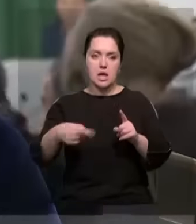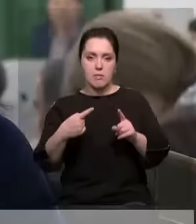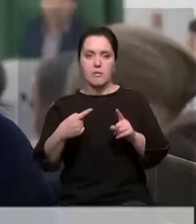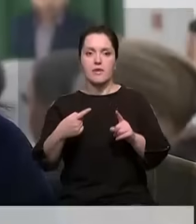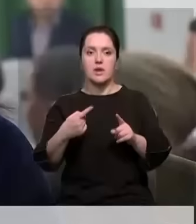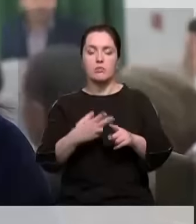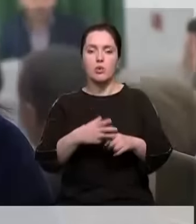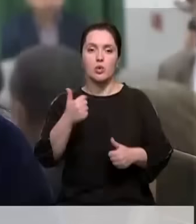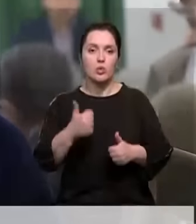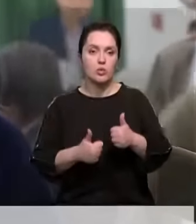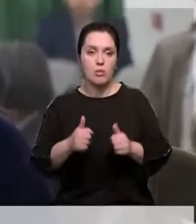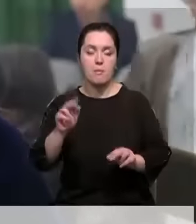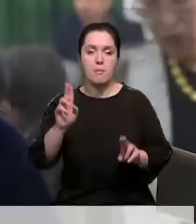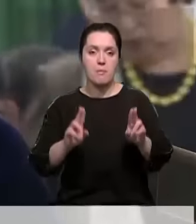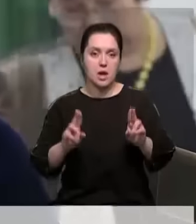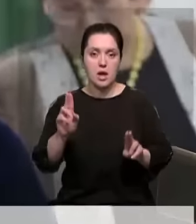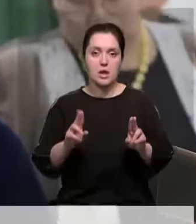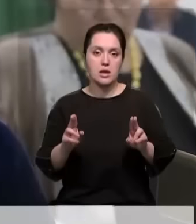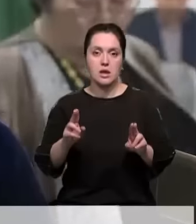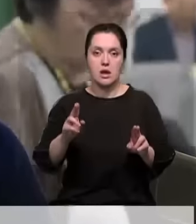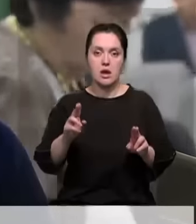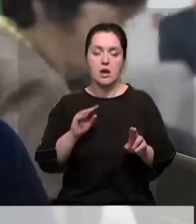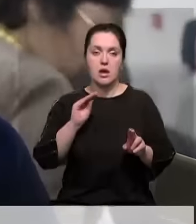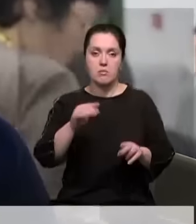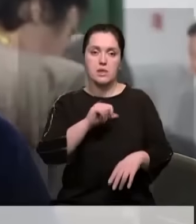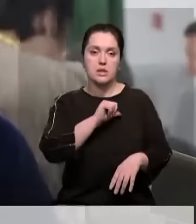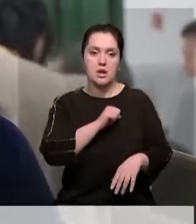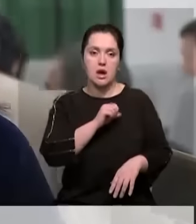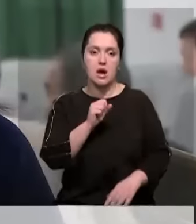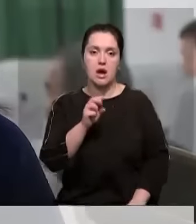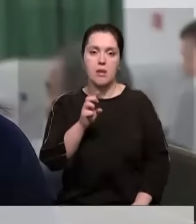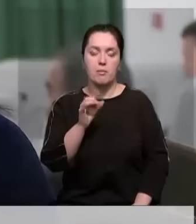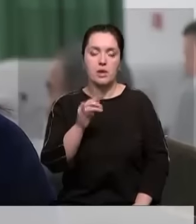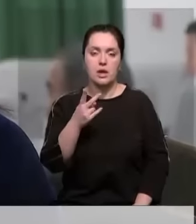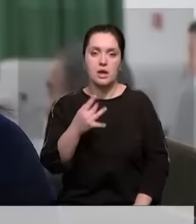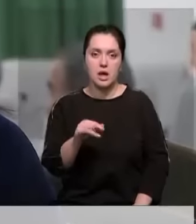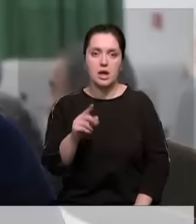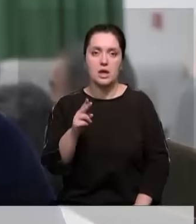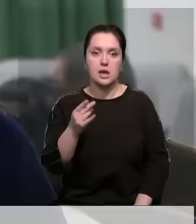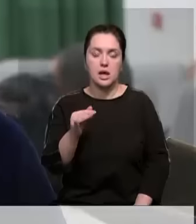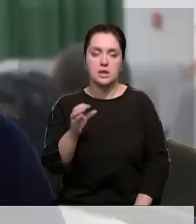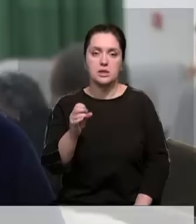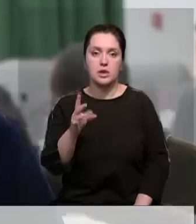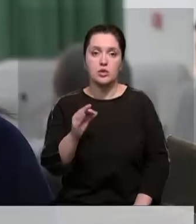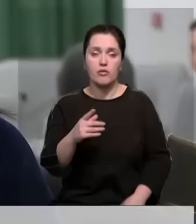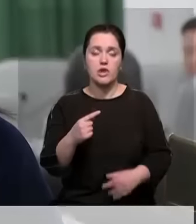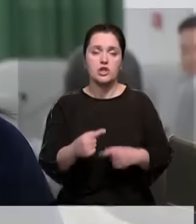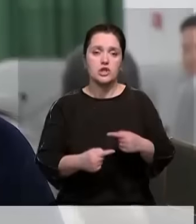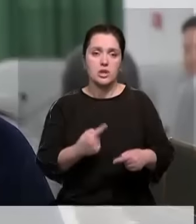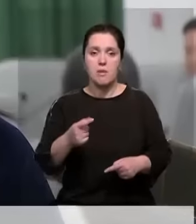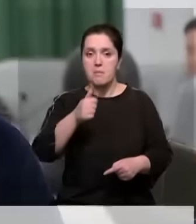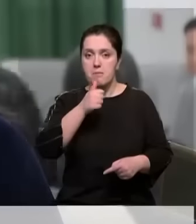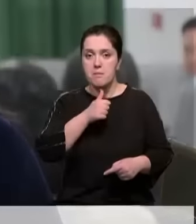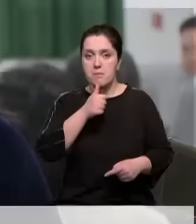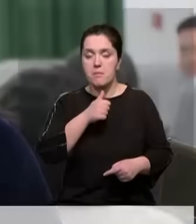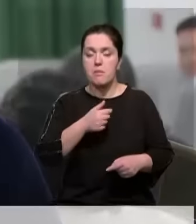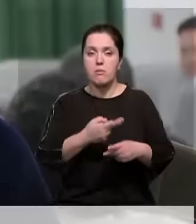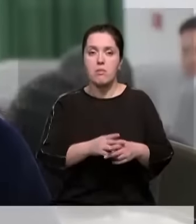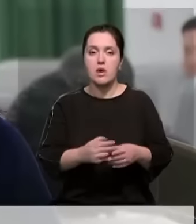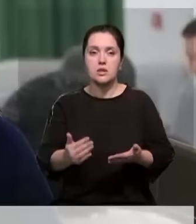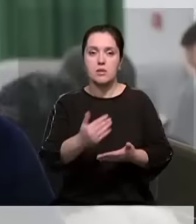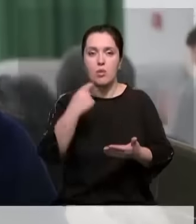В правилах мы ввели персонажа, следователя по имени Аблай Кайсенов. Через этого героя мы попытались создать собирательный